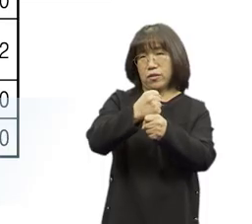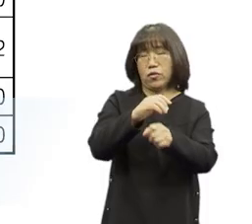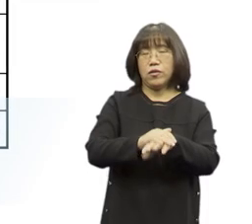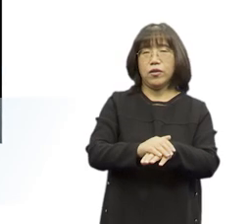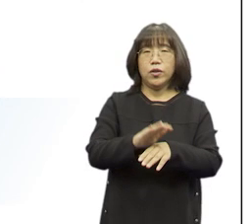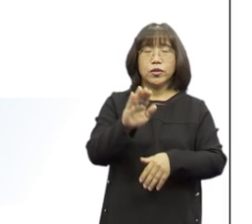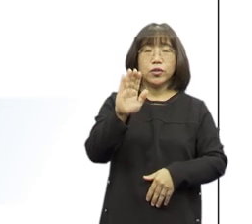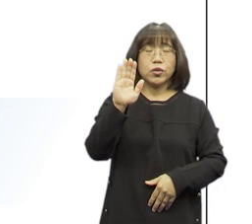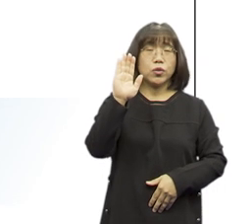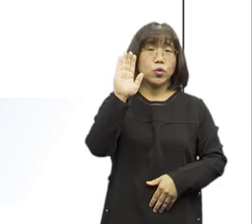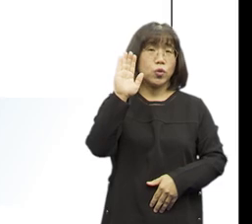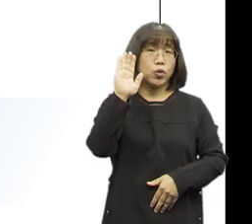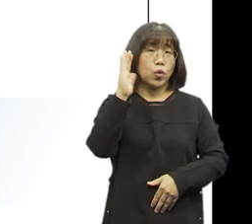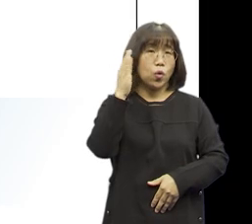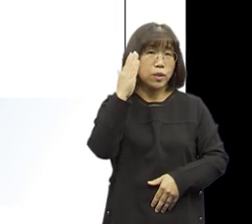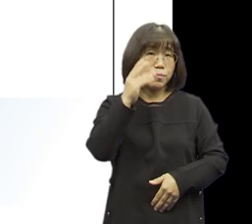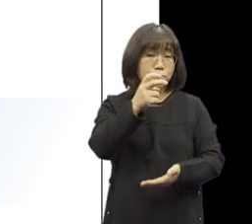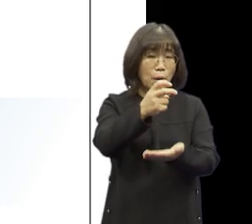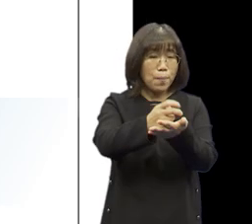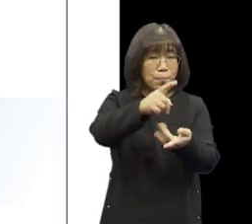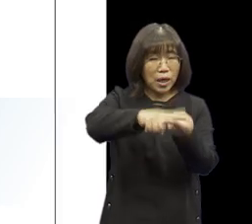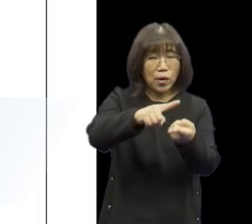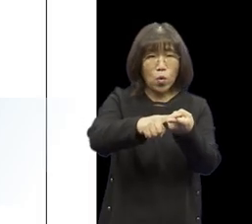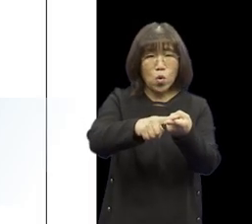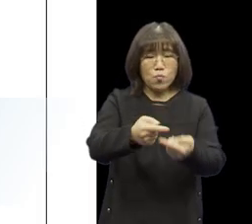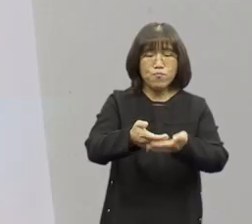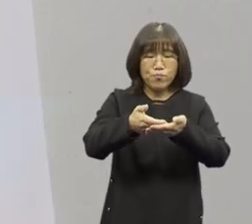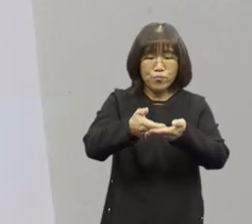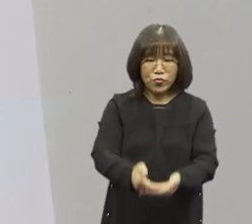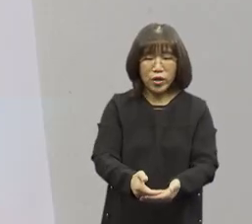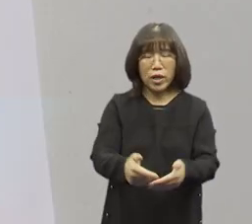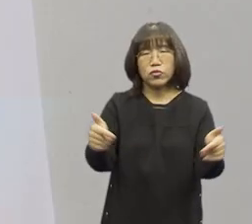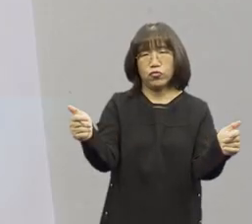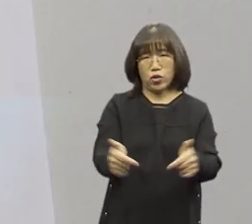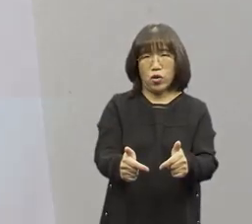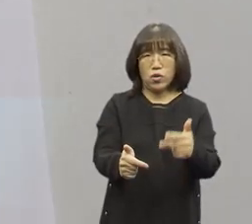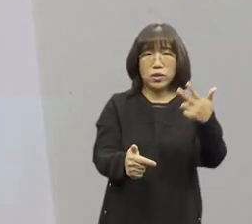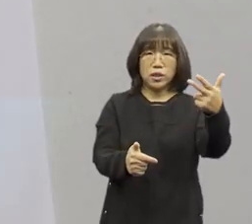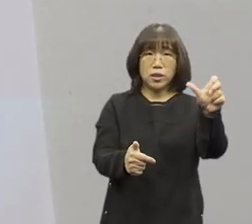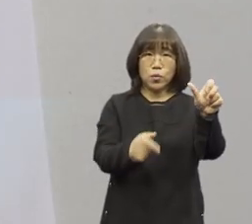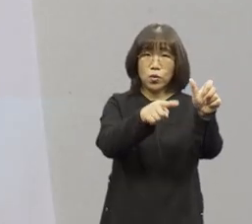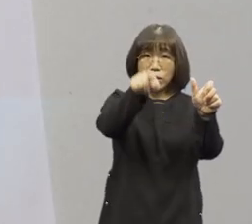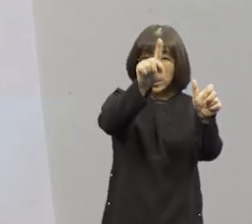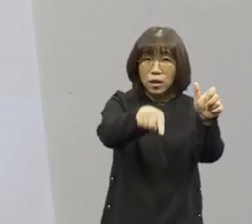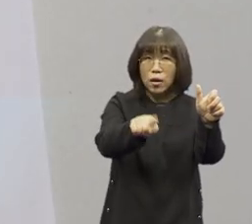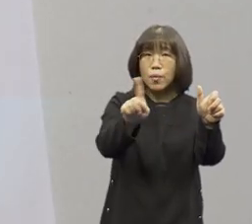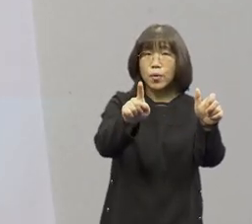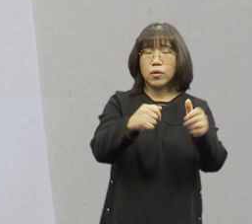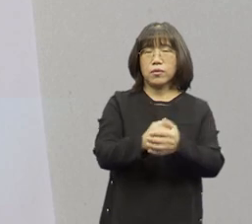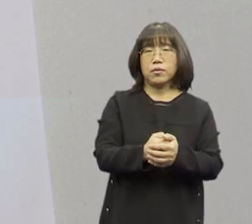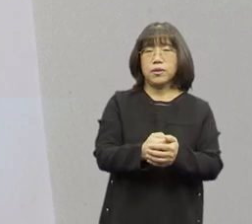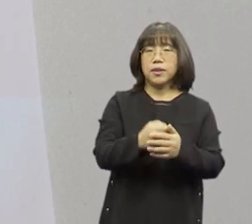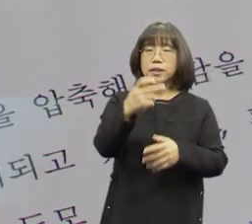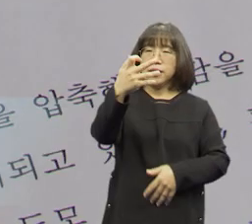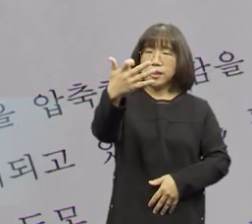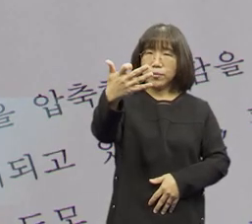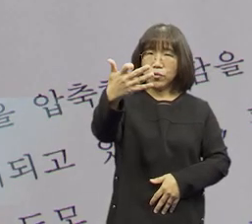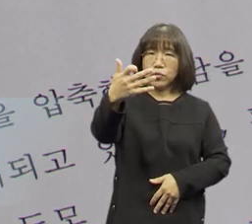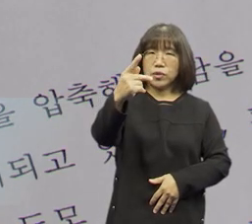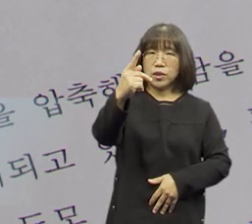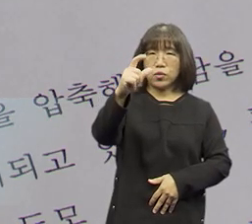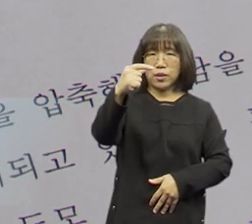만들고 최근 통과된 조례에 따라 무게도 낮추기로 했습니다 75l 종현 재봉 추의 무게는